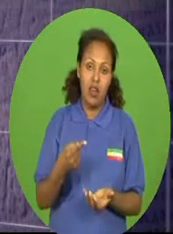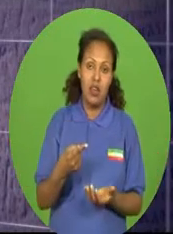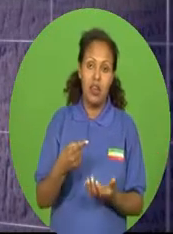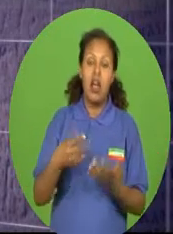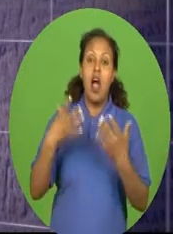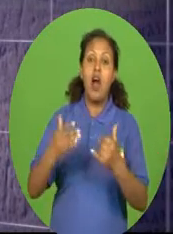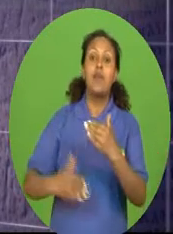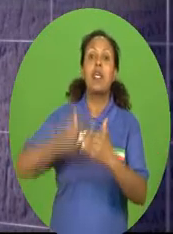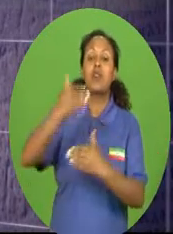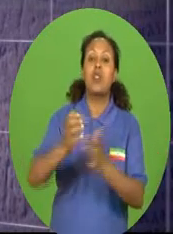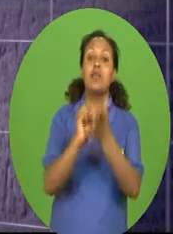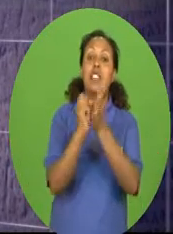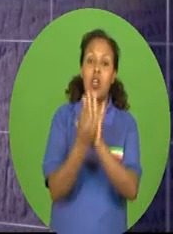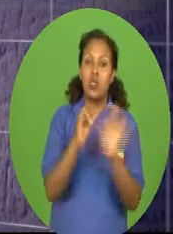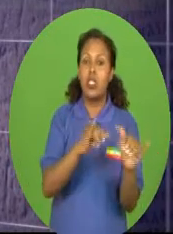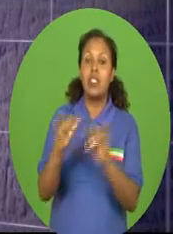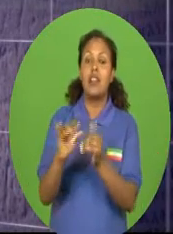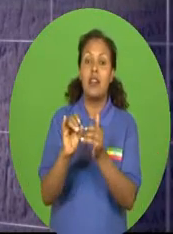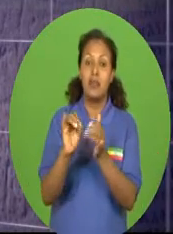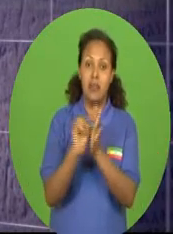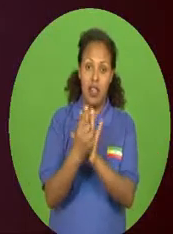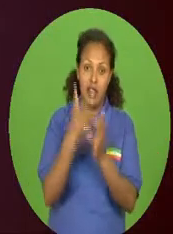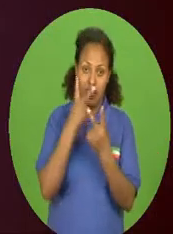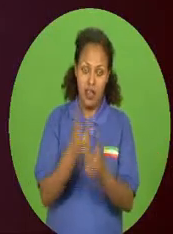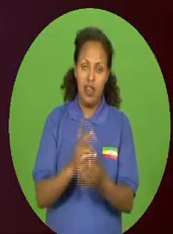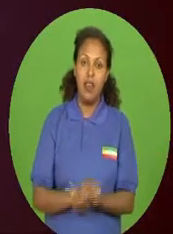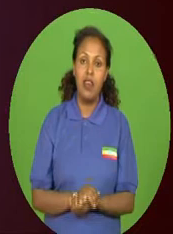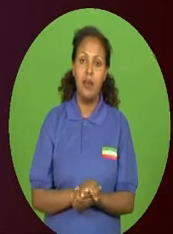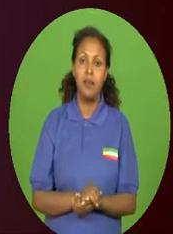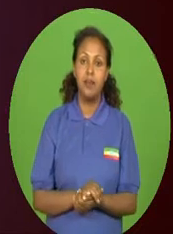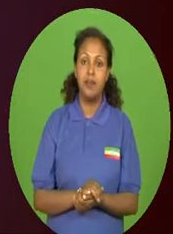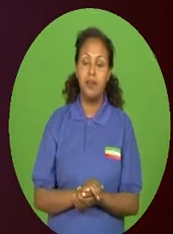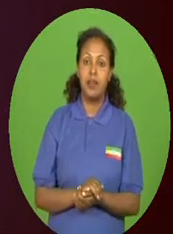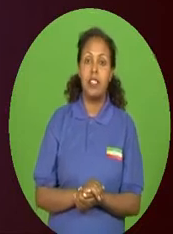እንለዋለን። የሚከተሉትን ምሳሌዎች እንደ አብነት እንመልከት።